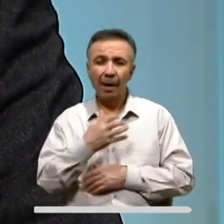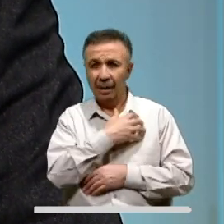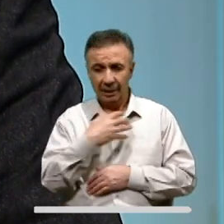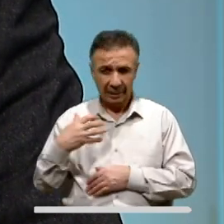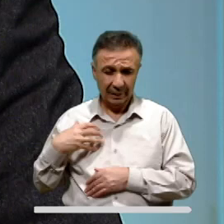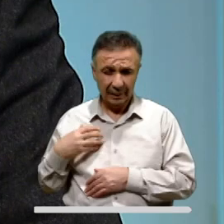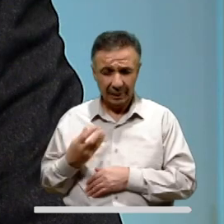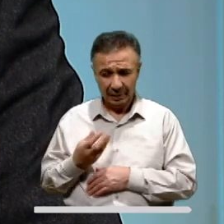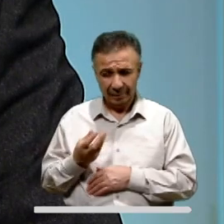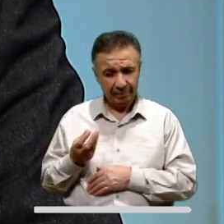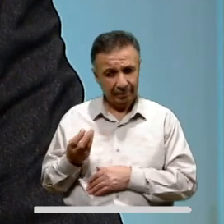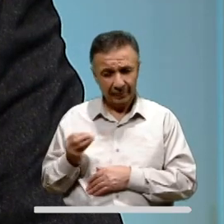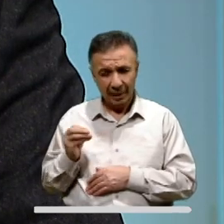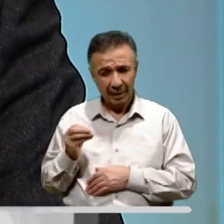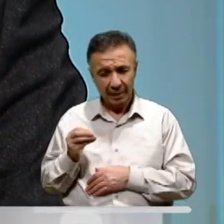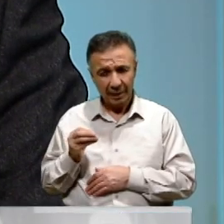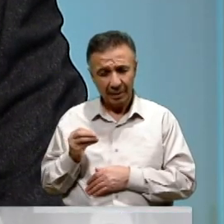annesinin karnından doğan,